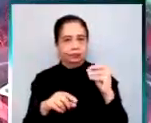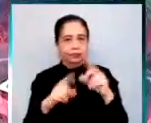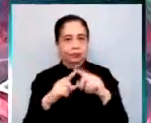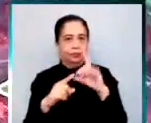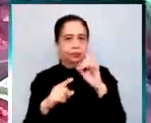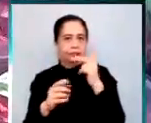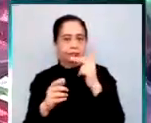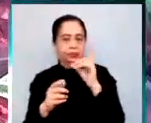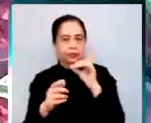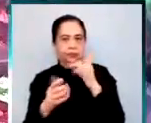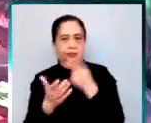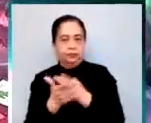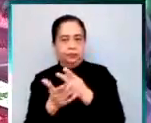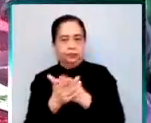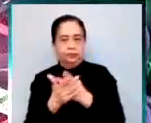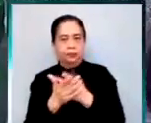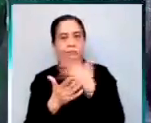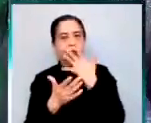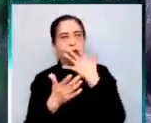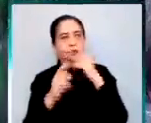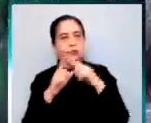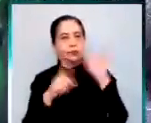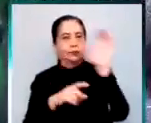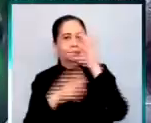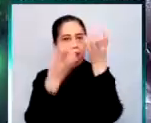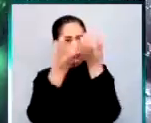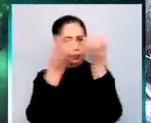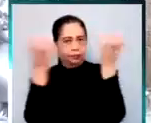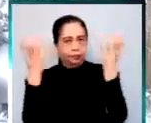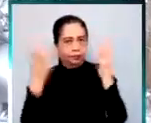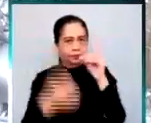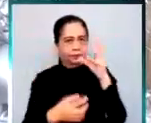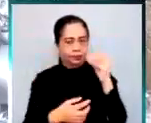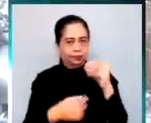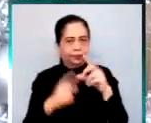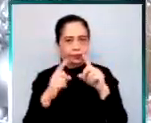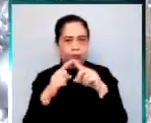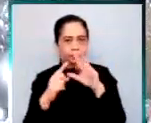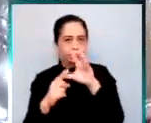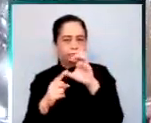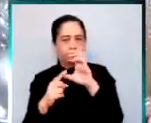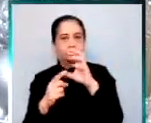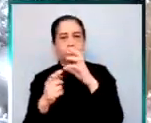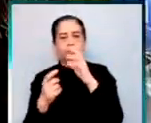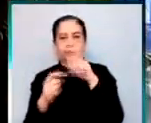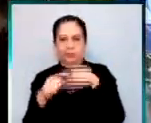pesos. Ang makukulay na Christmas balls 150 to 550 pesos